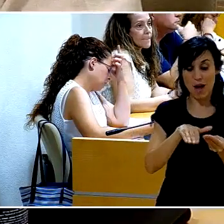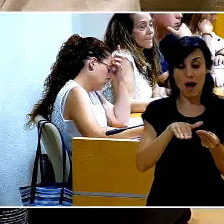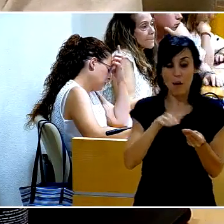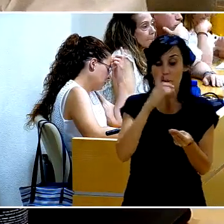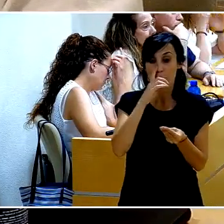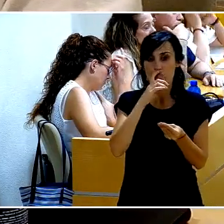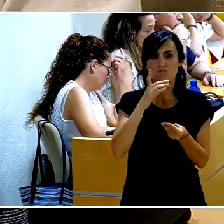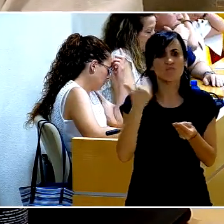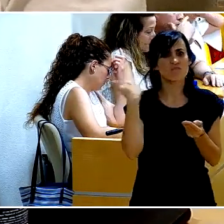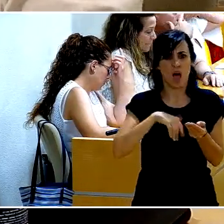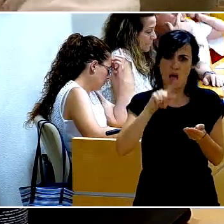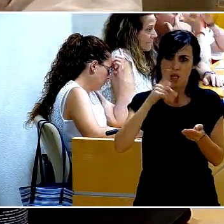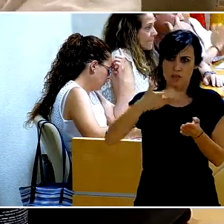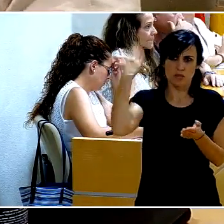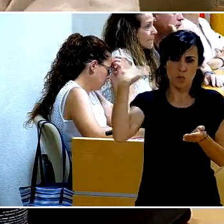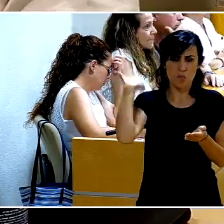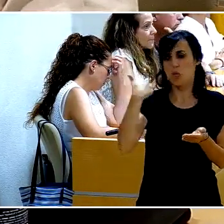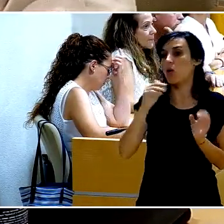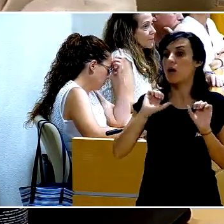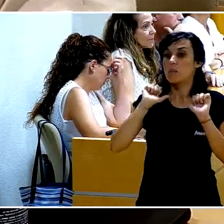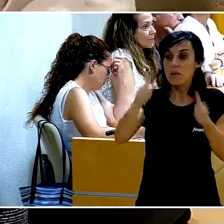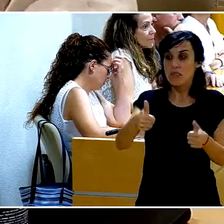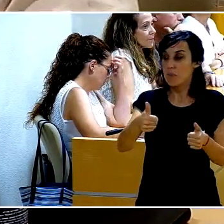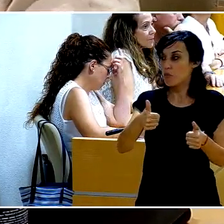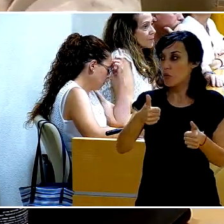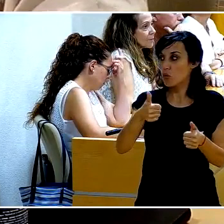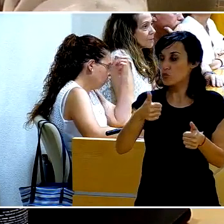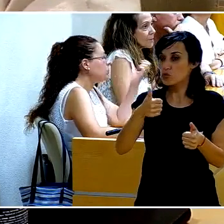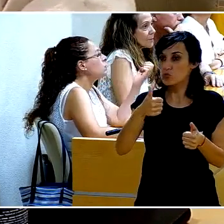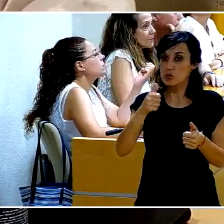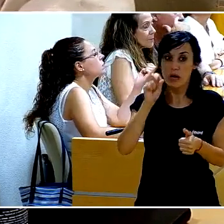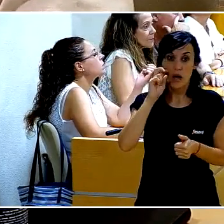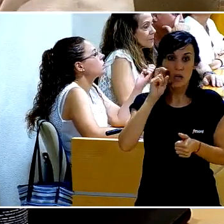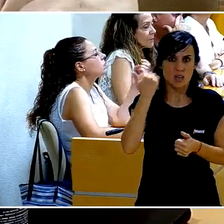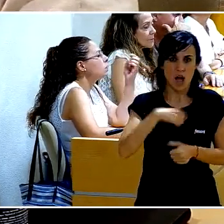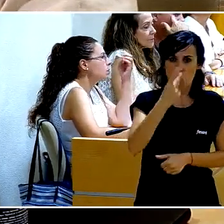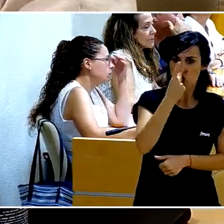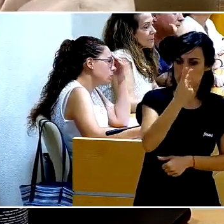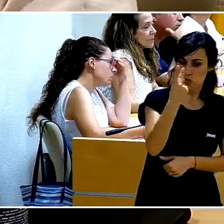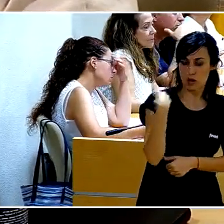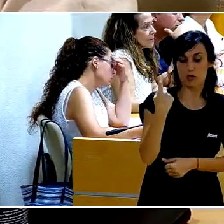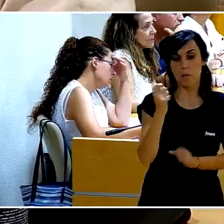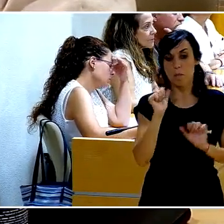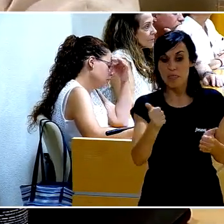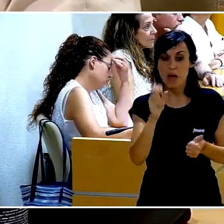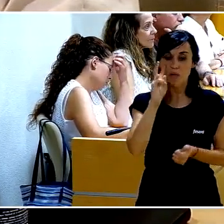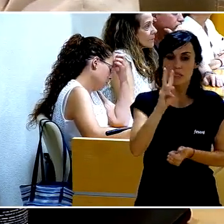feta des de fa temps, des de que vam començar a detectar fa 2 anys que hi ha